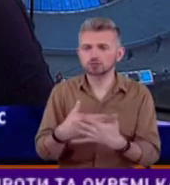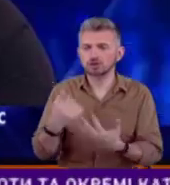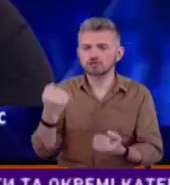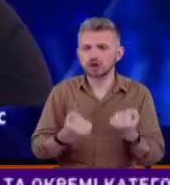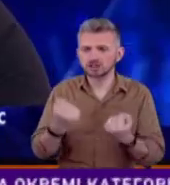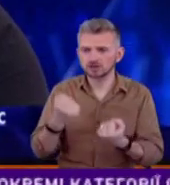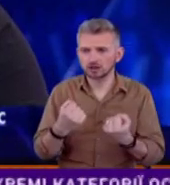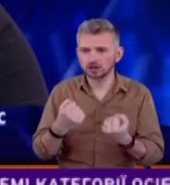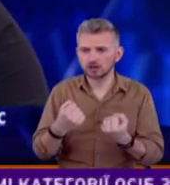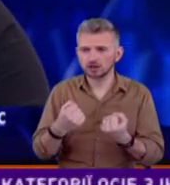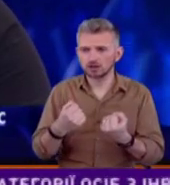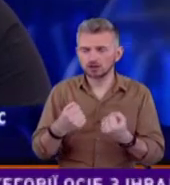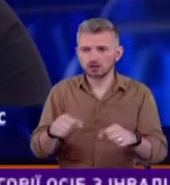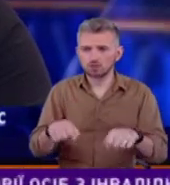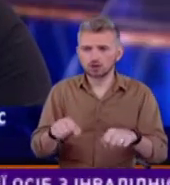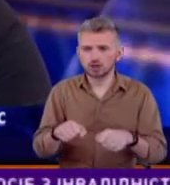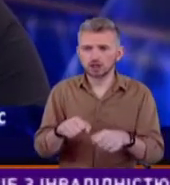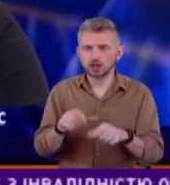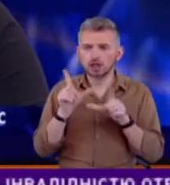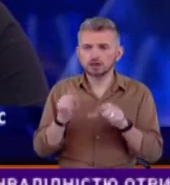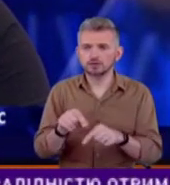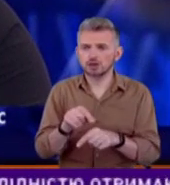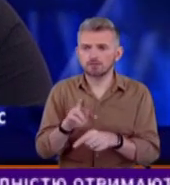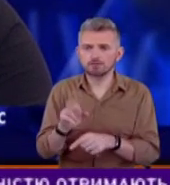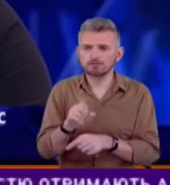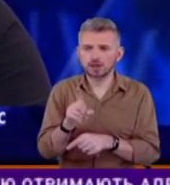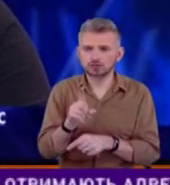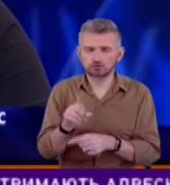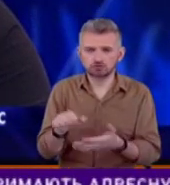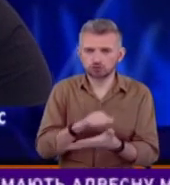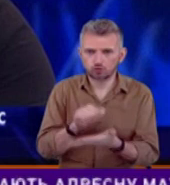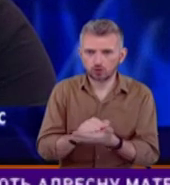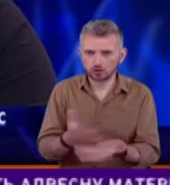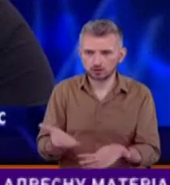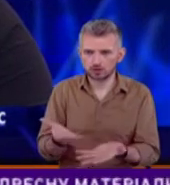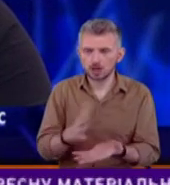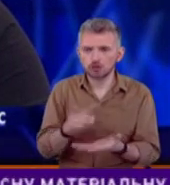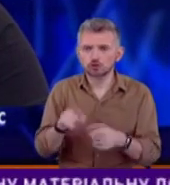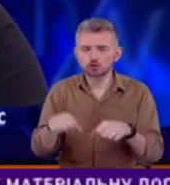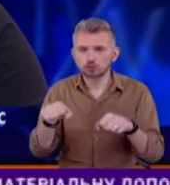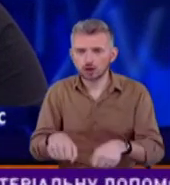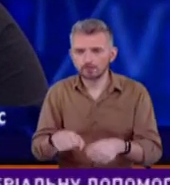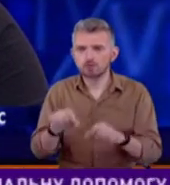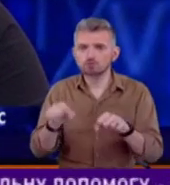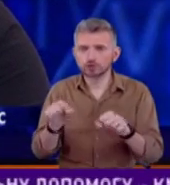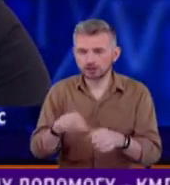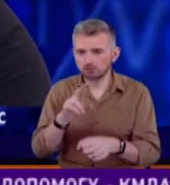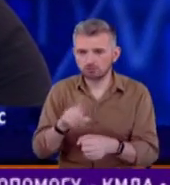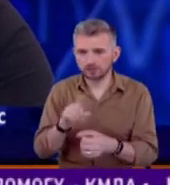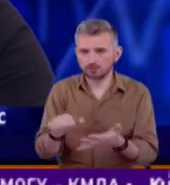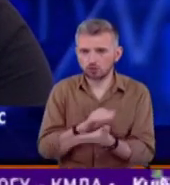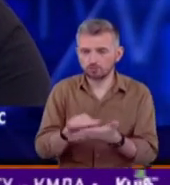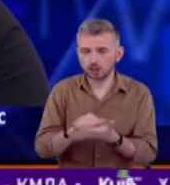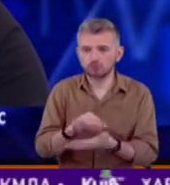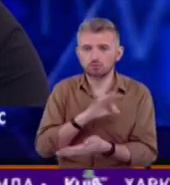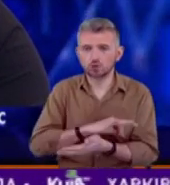водителі двоколесних транспортних средств їздять на так називаємих бездоках, тобто не то, що прав нету, а мотоцикл навіть без документів, і вони користуються случаєм.